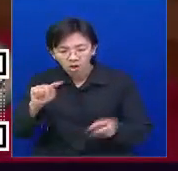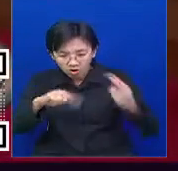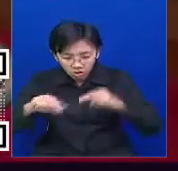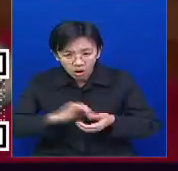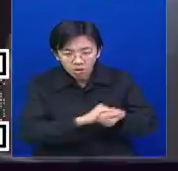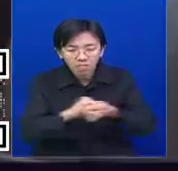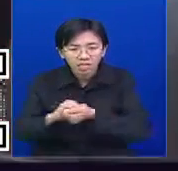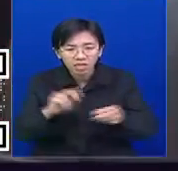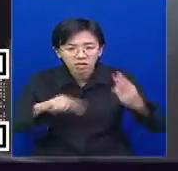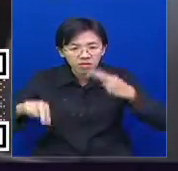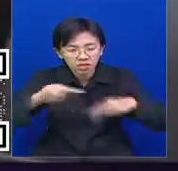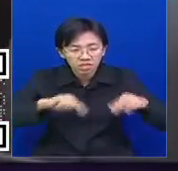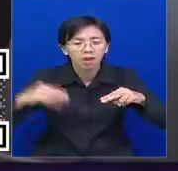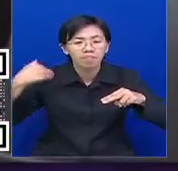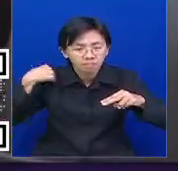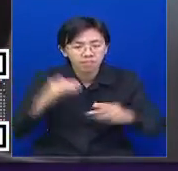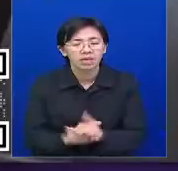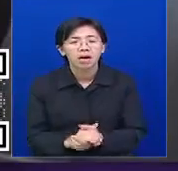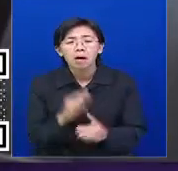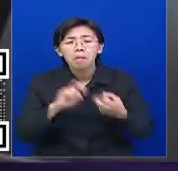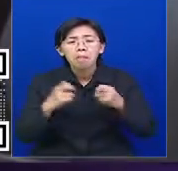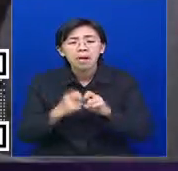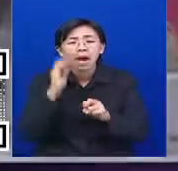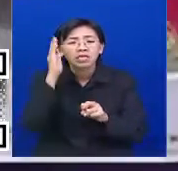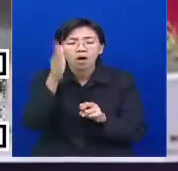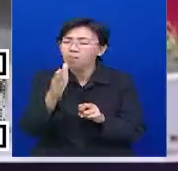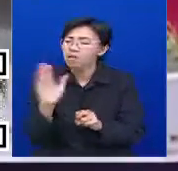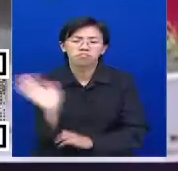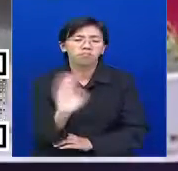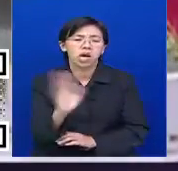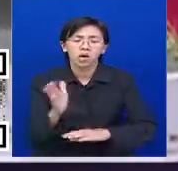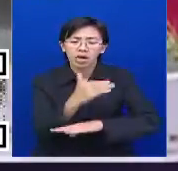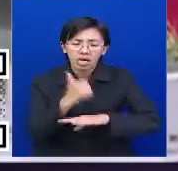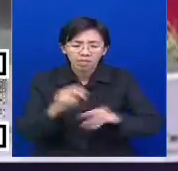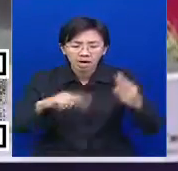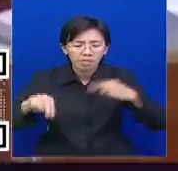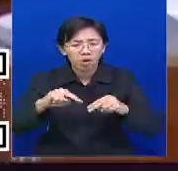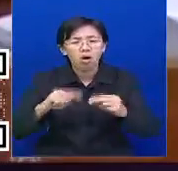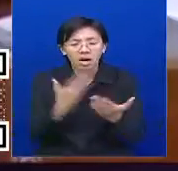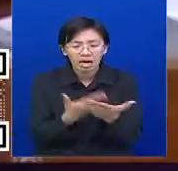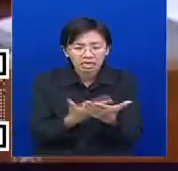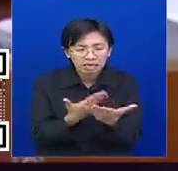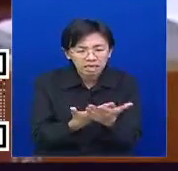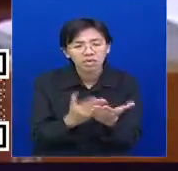อบการบริหารเพื่อยับยั้งความเสียหายที่จะเกิดขึ้นกับการเงินการคลังของประเทศ